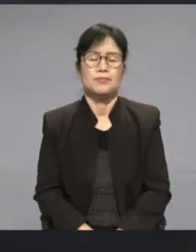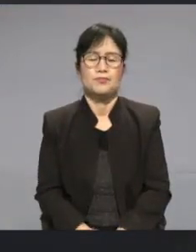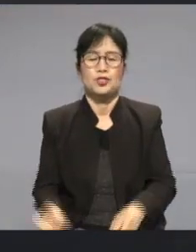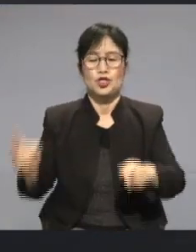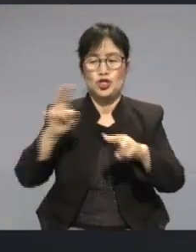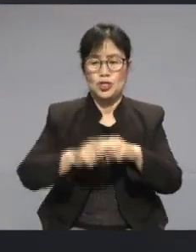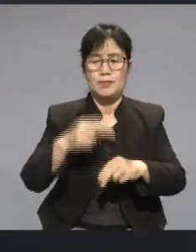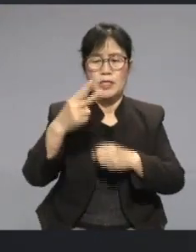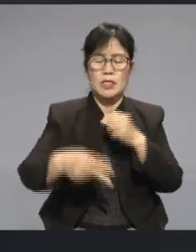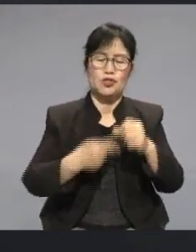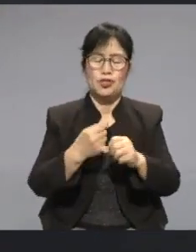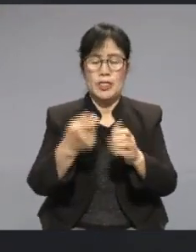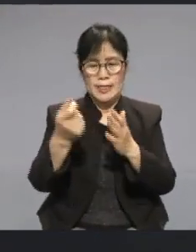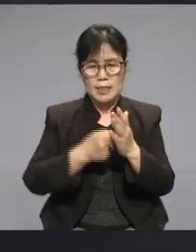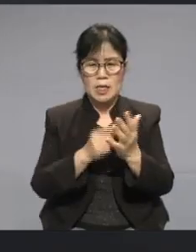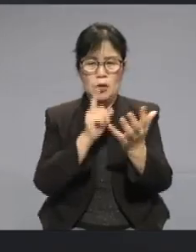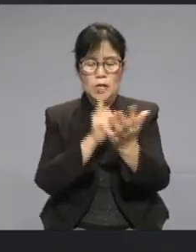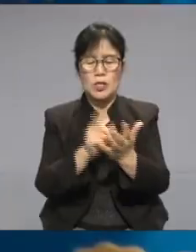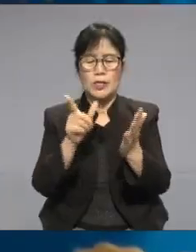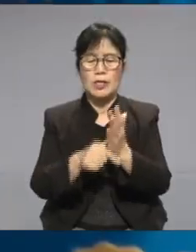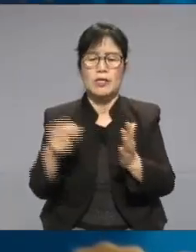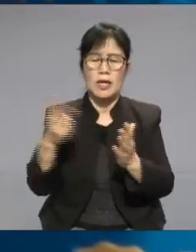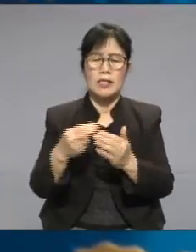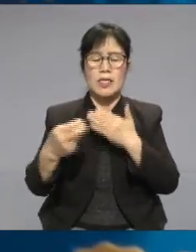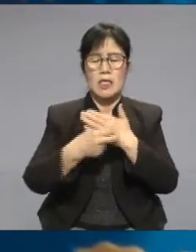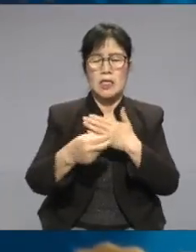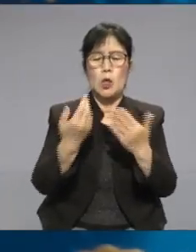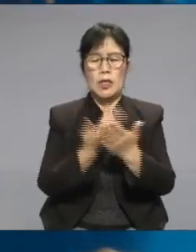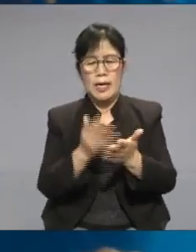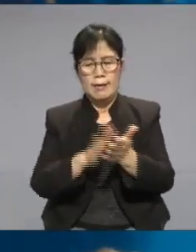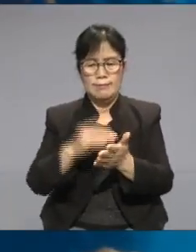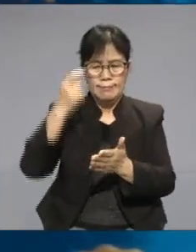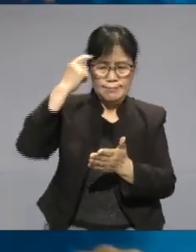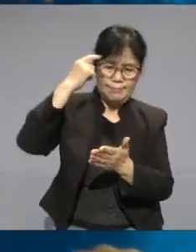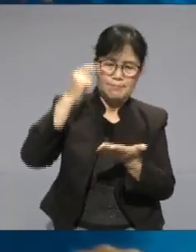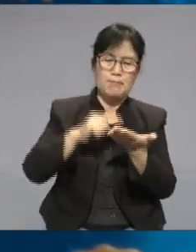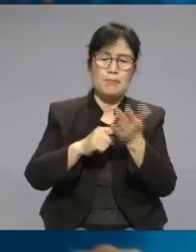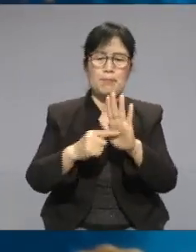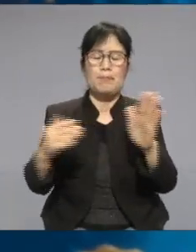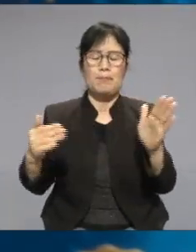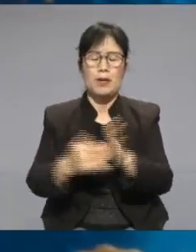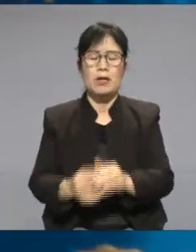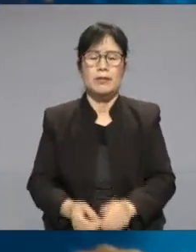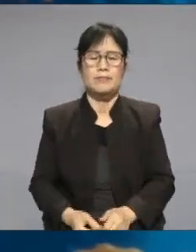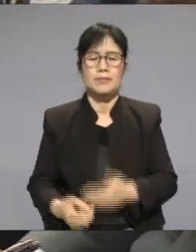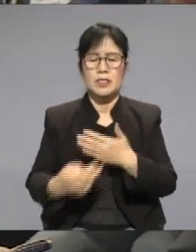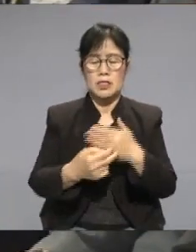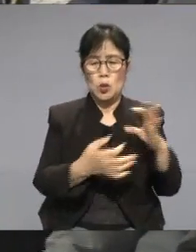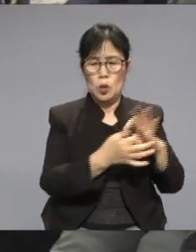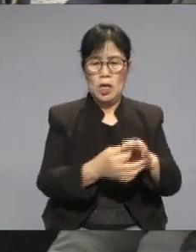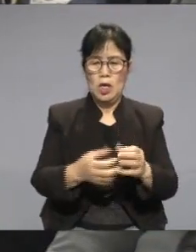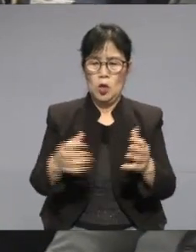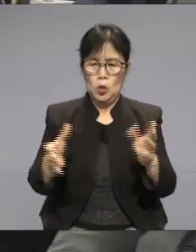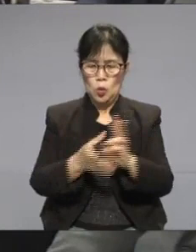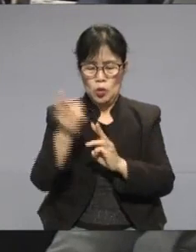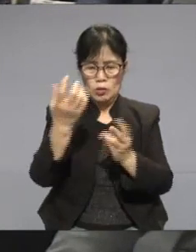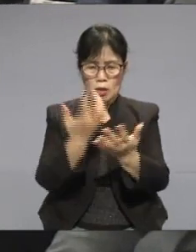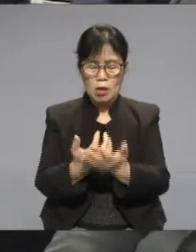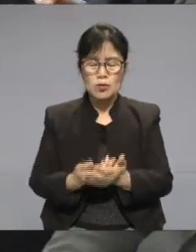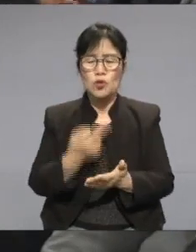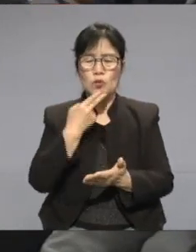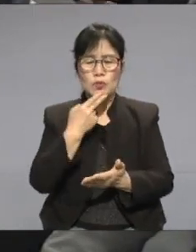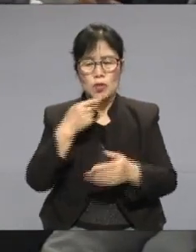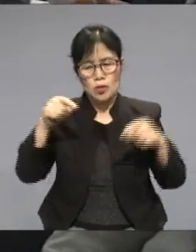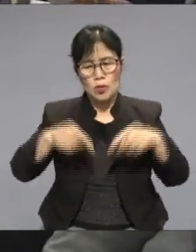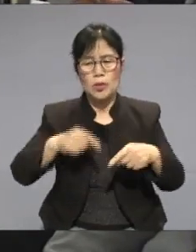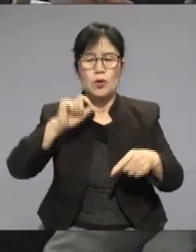취임 2주년 기자회견에서 다시 한번 의료개혁 의지를 다진 윤석열 대통령. 의료계의 통일안이 없어 협의에 어려움을 겪고